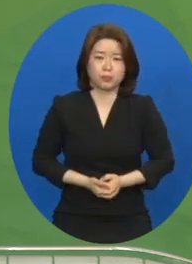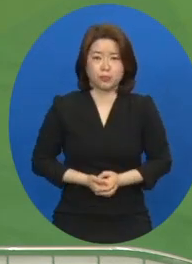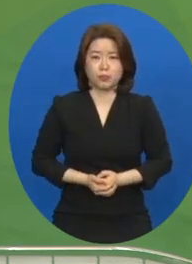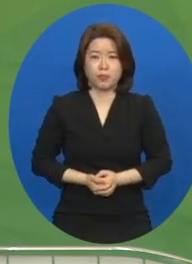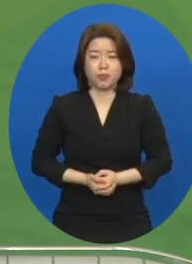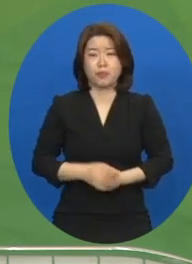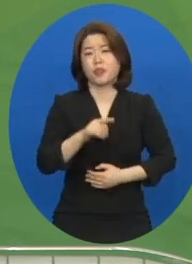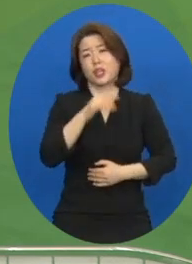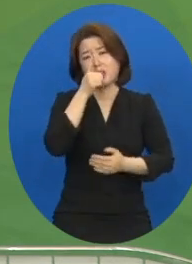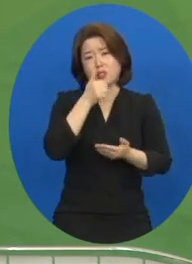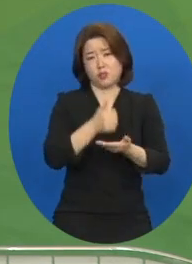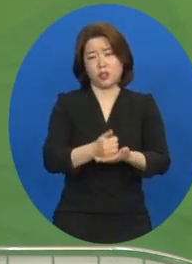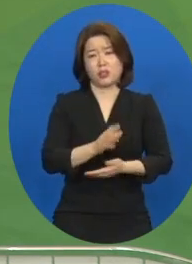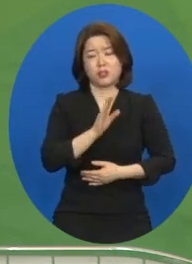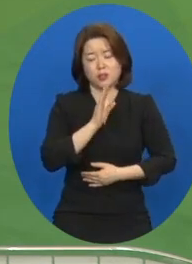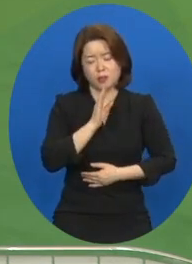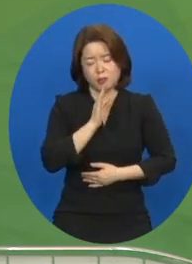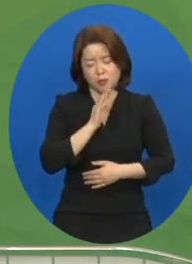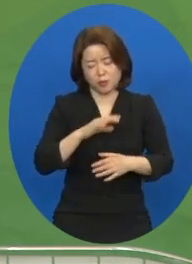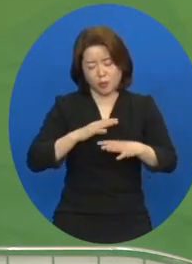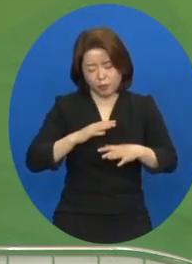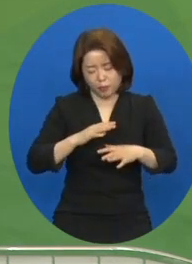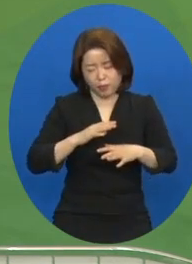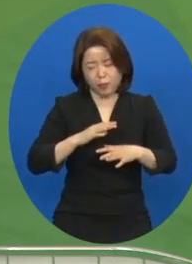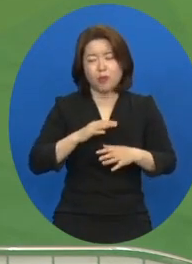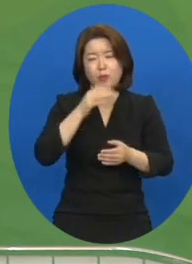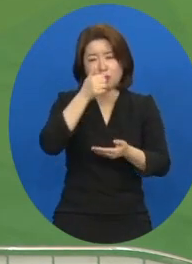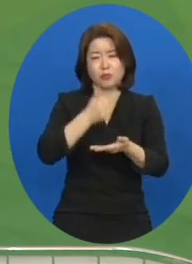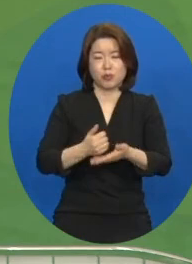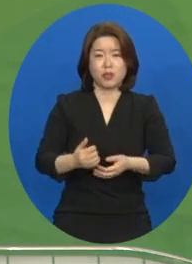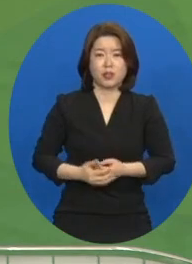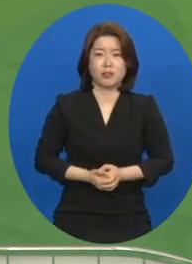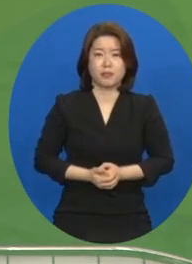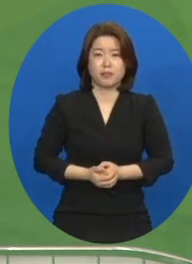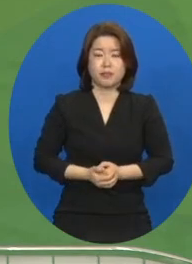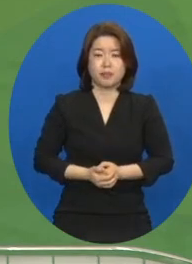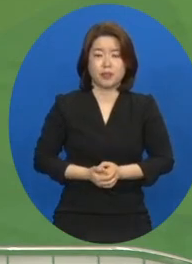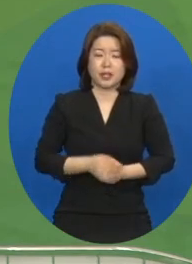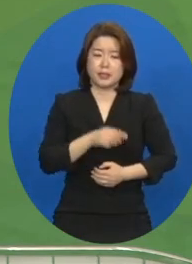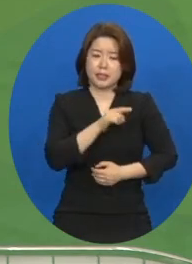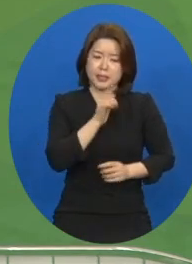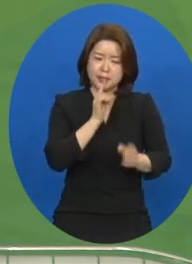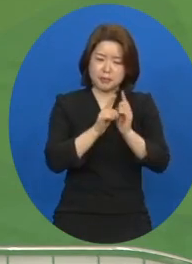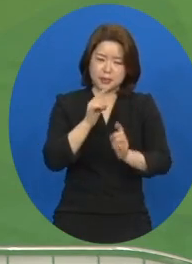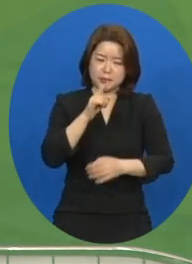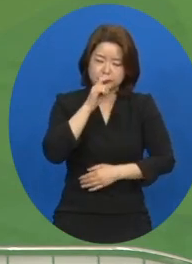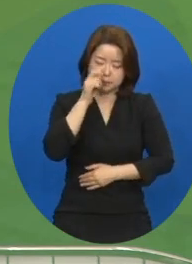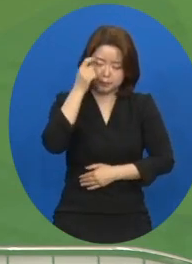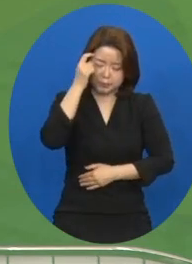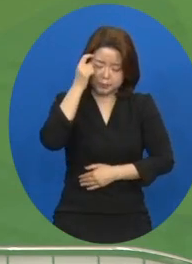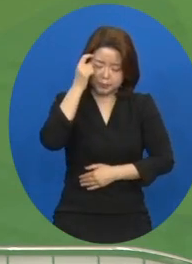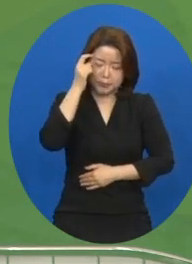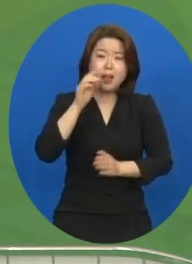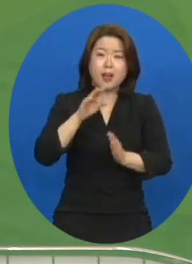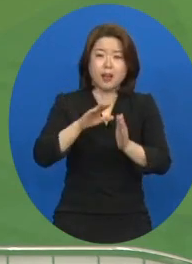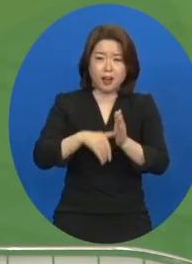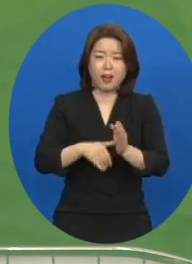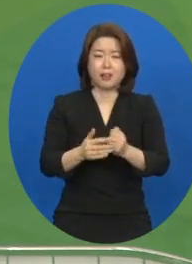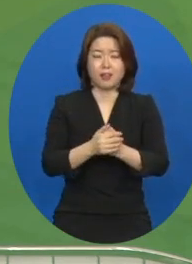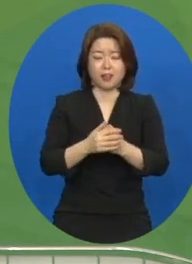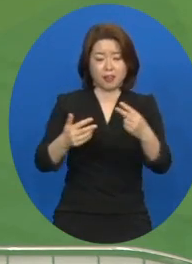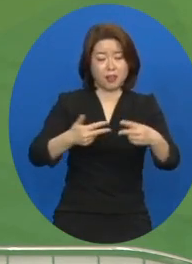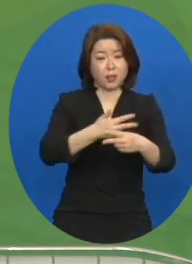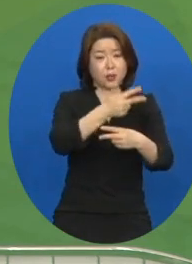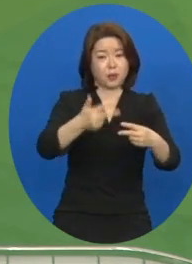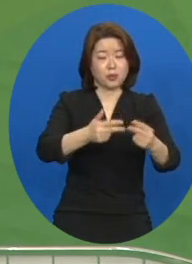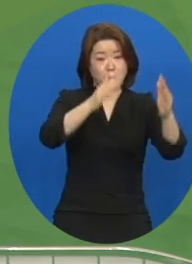이 죄가 정말 무서운 죄입니다. 제가 이 말씀을 묵상하면서 여리고성이 무너졌을